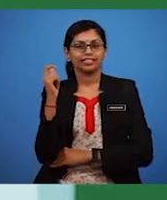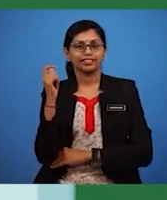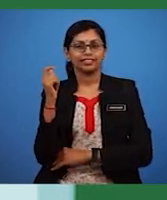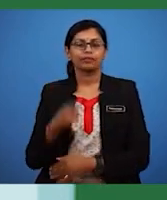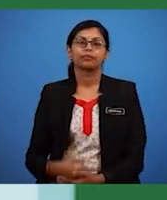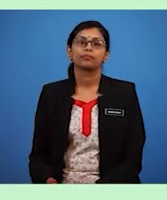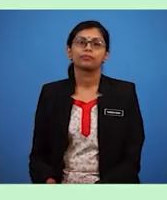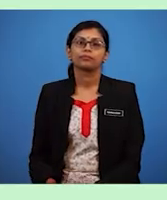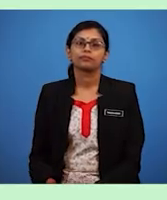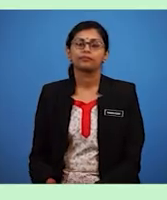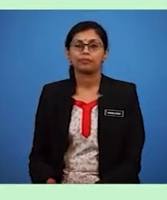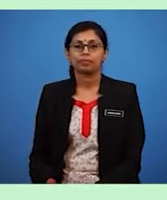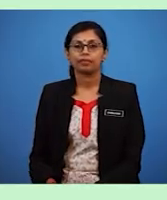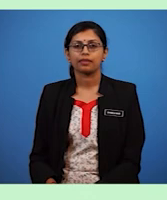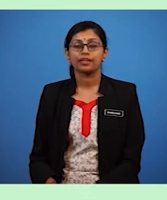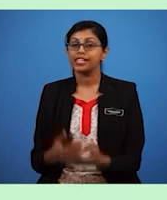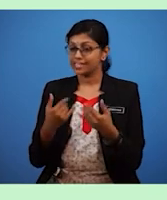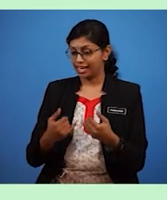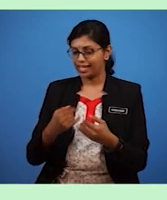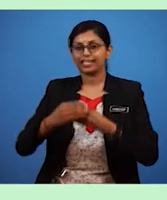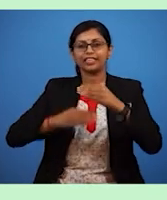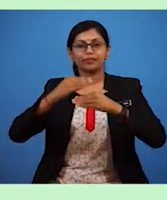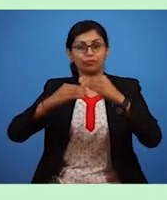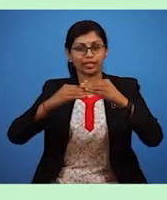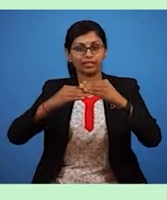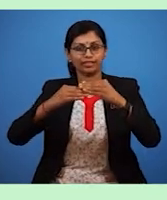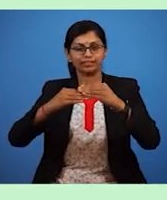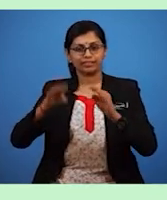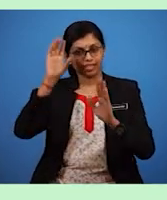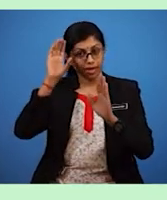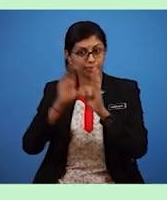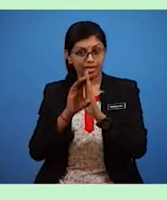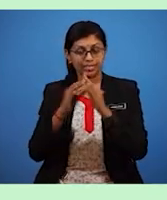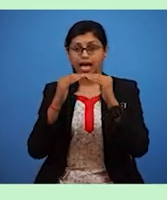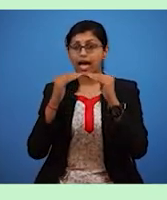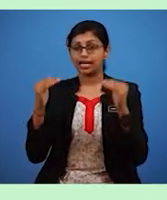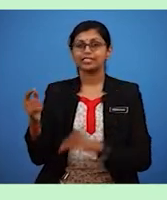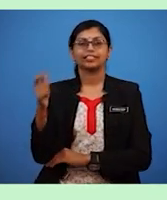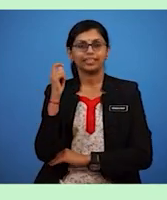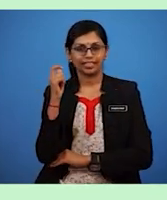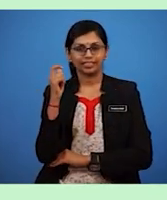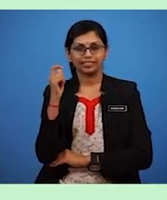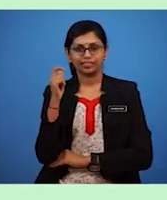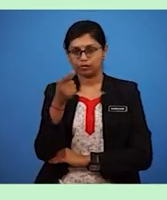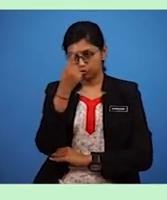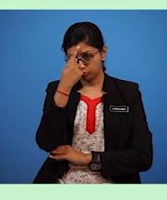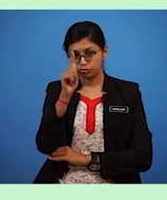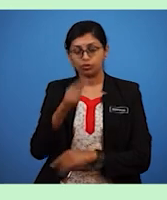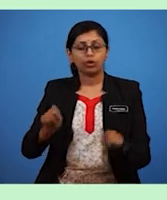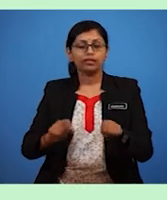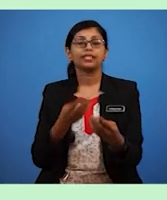Ayo, murid-murid, kita bina gambar rajah aras tenaga bagi tindak